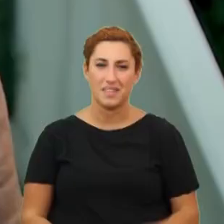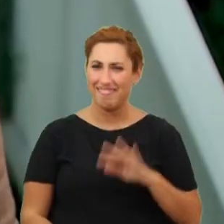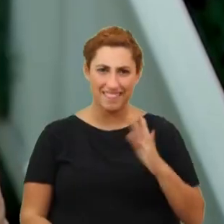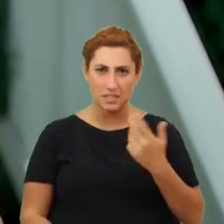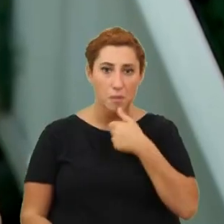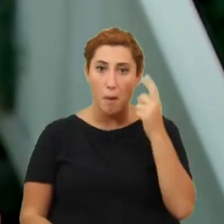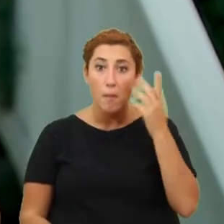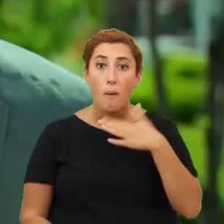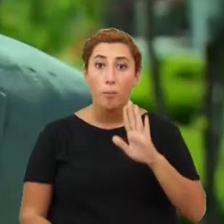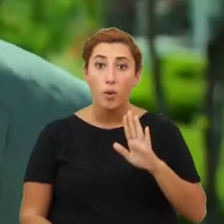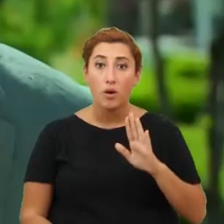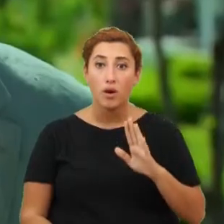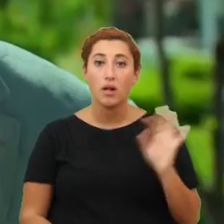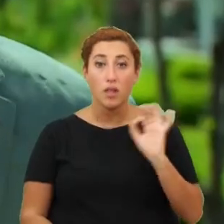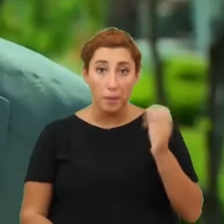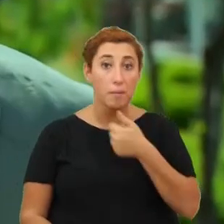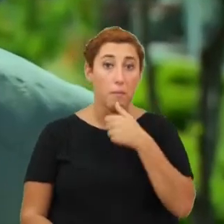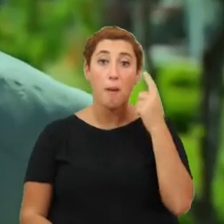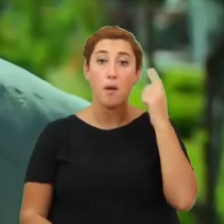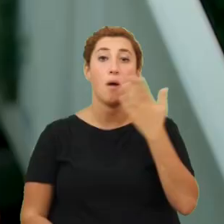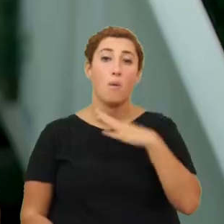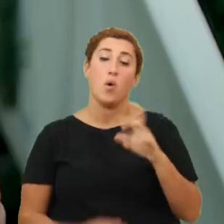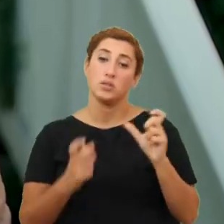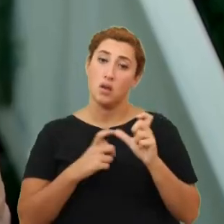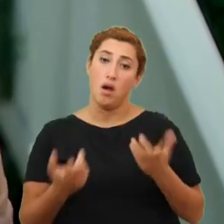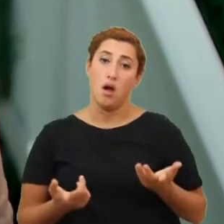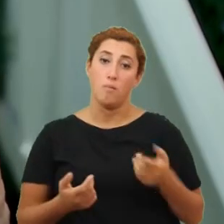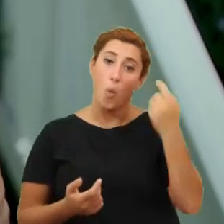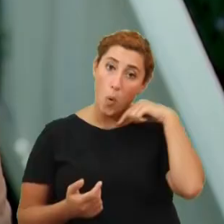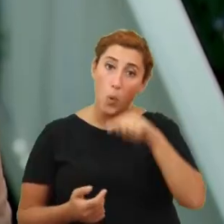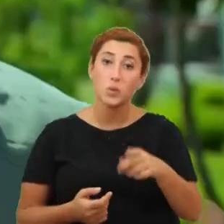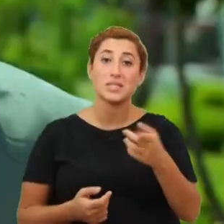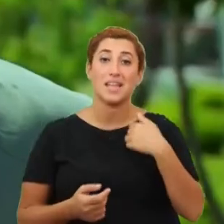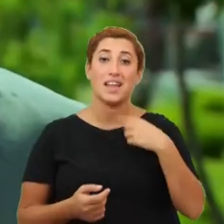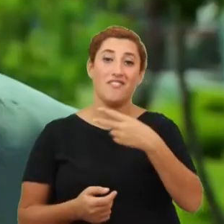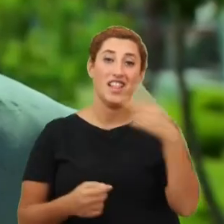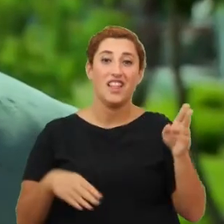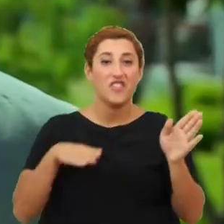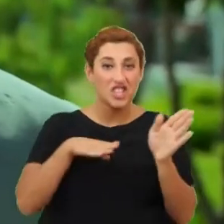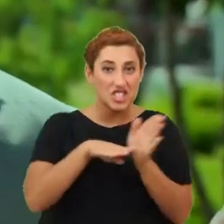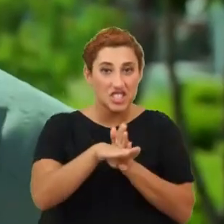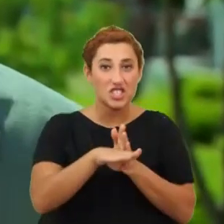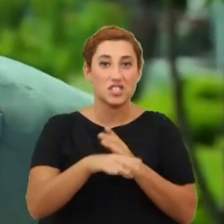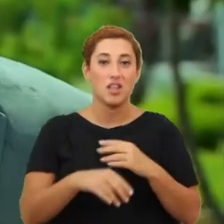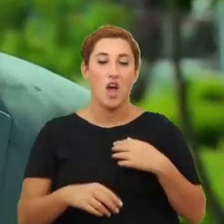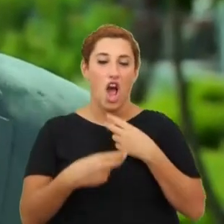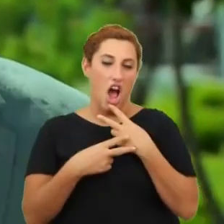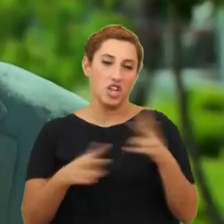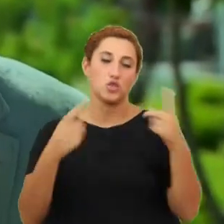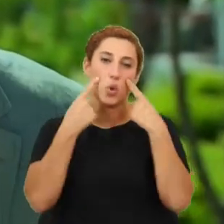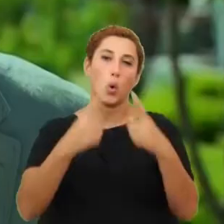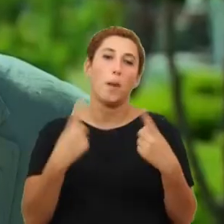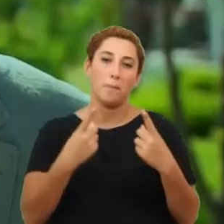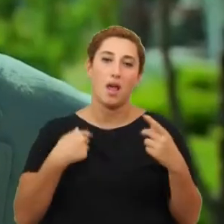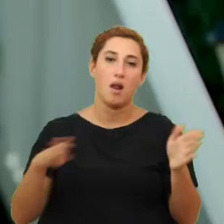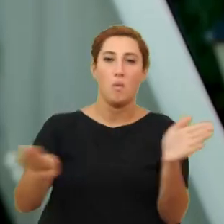Nasıl yani? Babamın haberi yok mu? Tabii ki babamın haberi yok Sarp. O yüzden de zaten villanın girişine, kabak gibi görünen bir